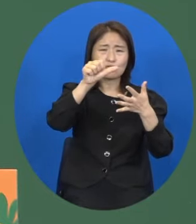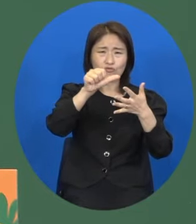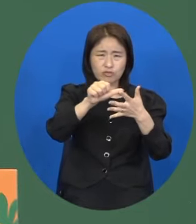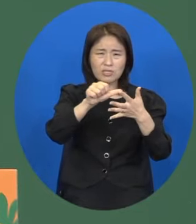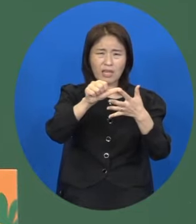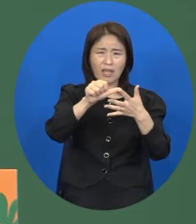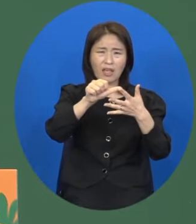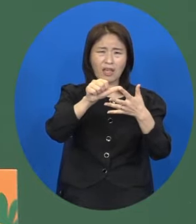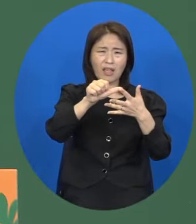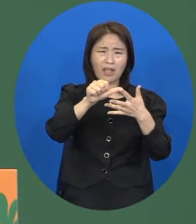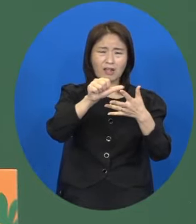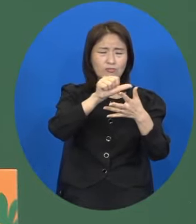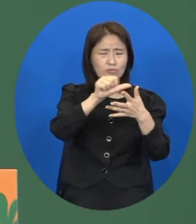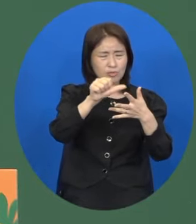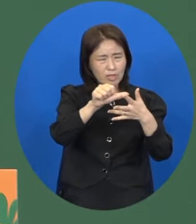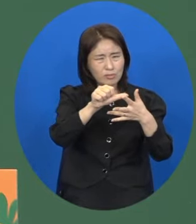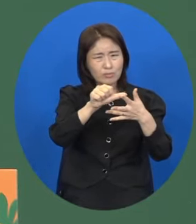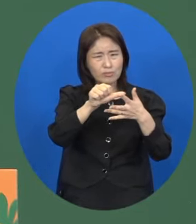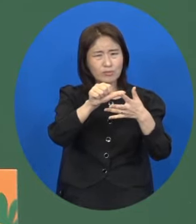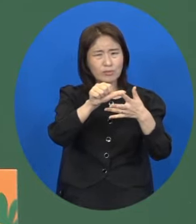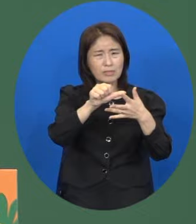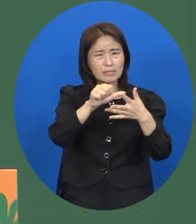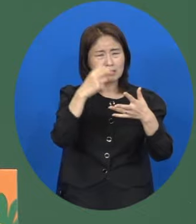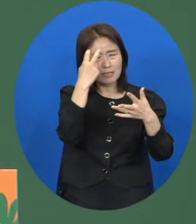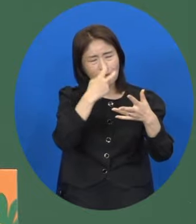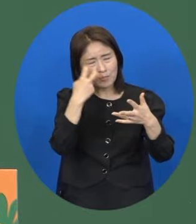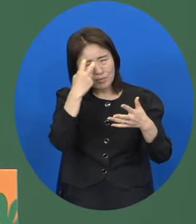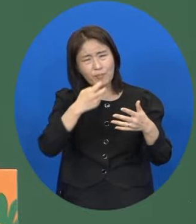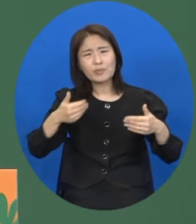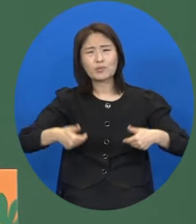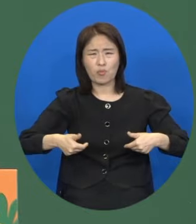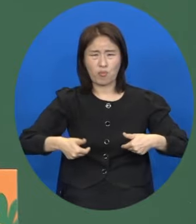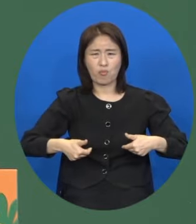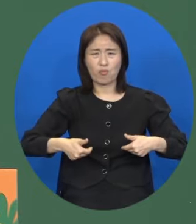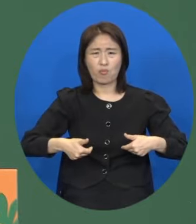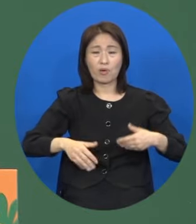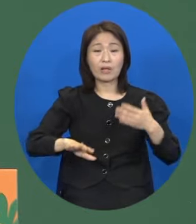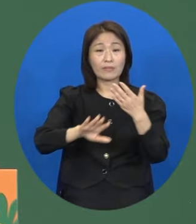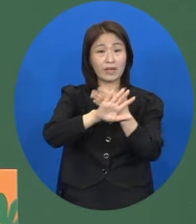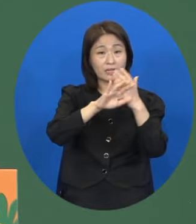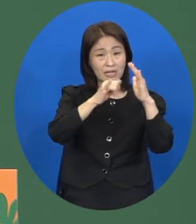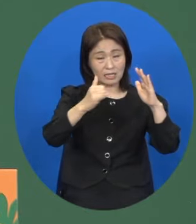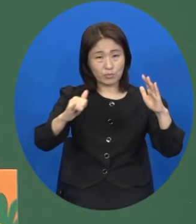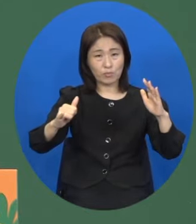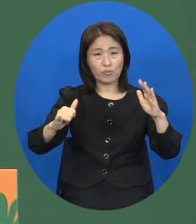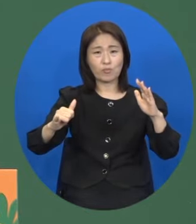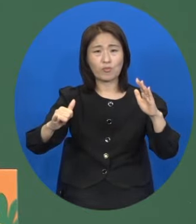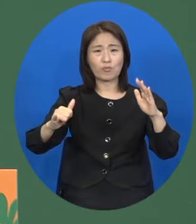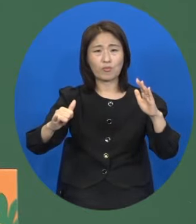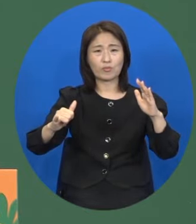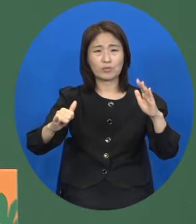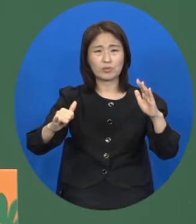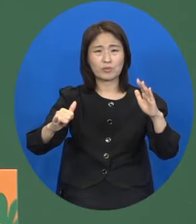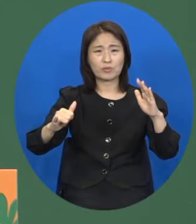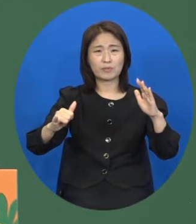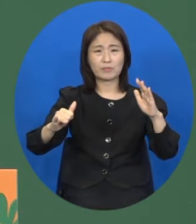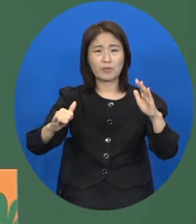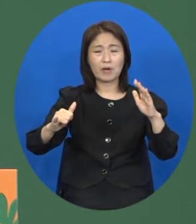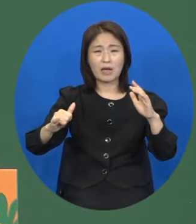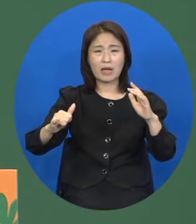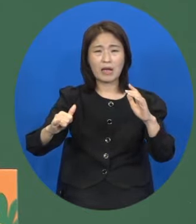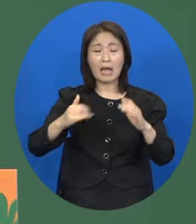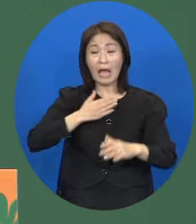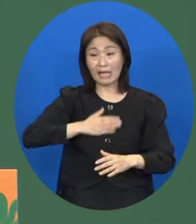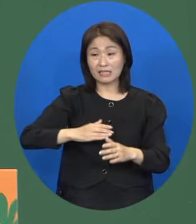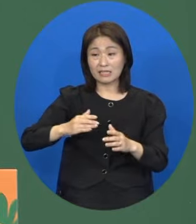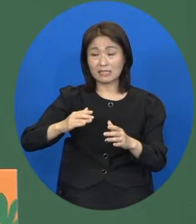첫째, 둘째 아이도 세심히 보살펴야 합니다. 다른 가족이나 지인이나 사회적인 도움이